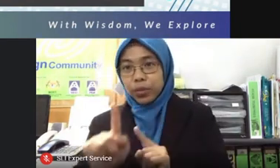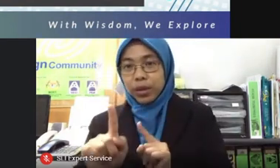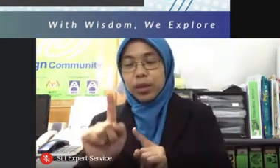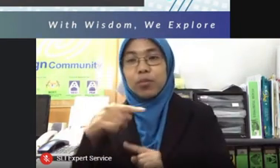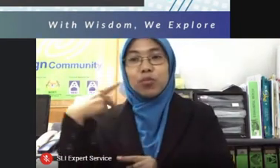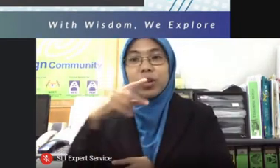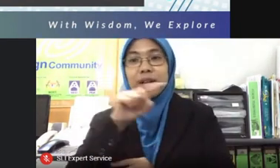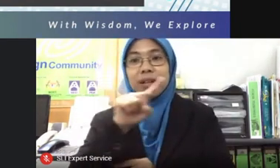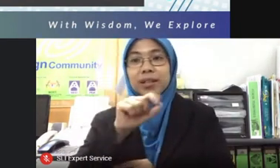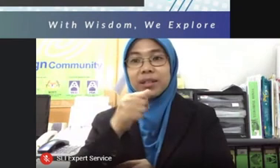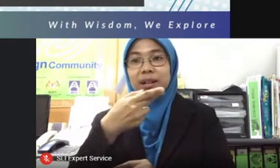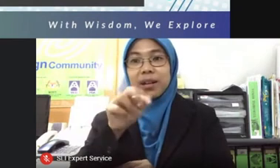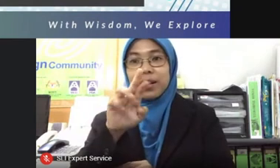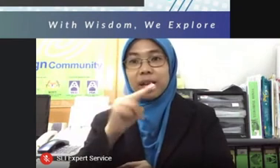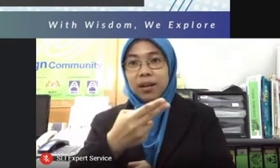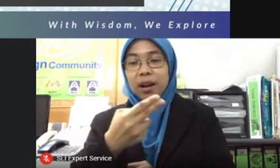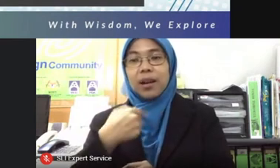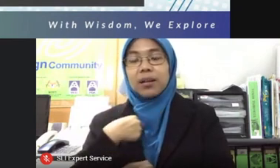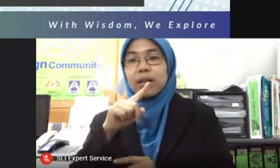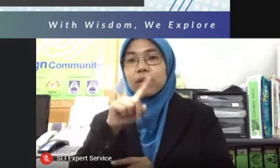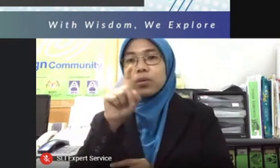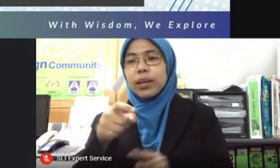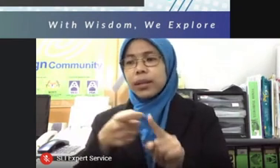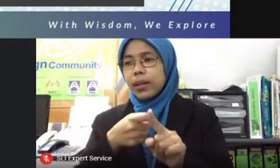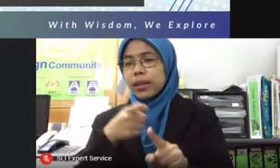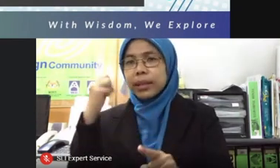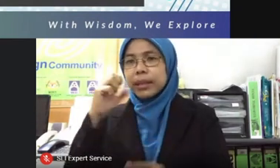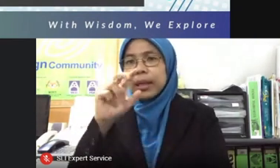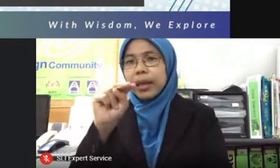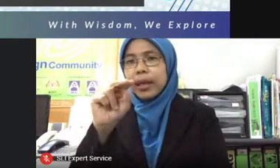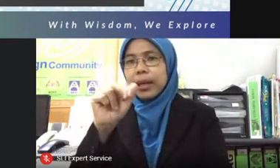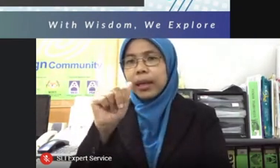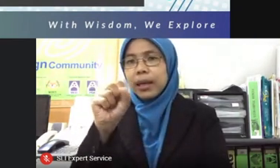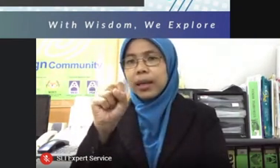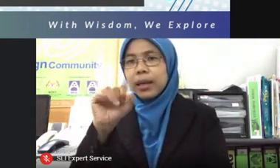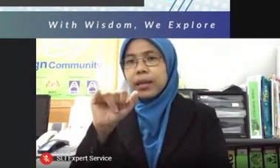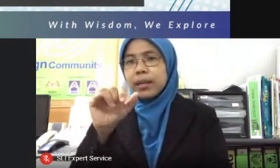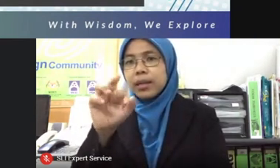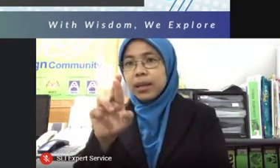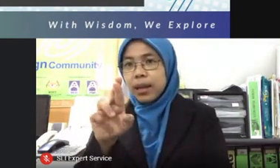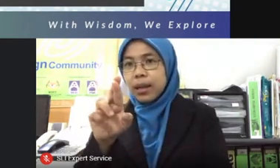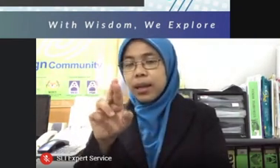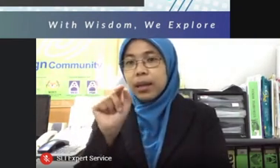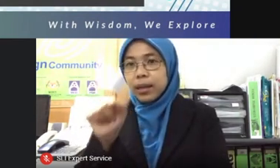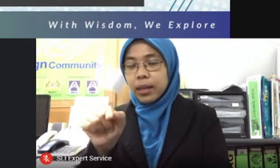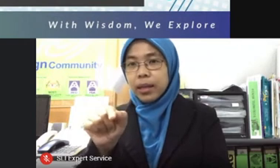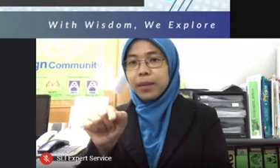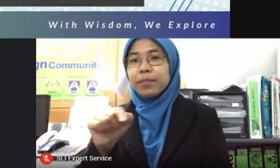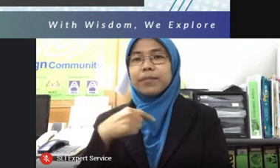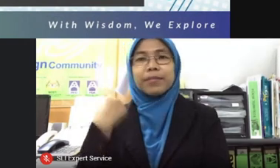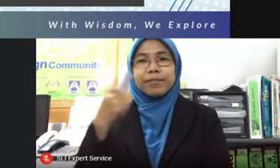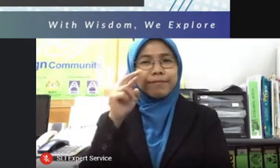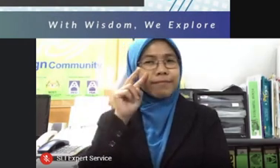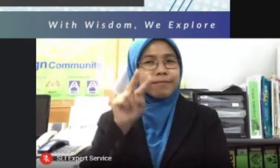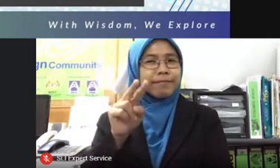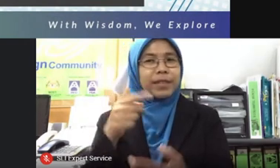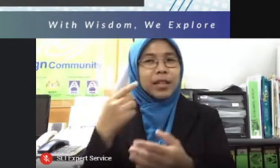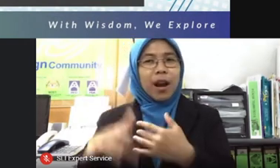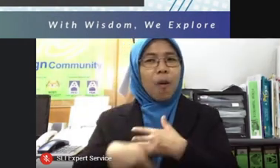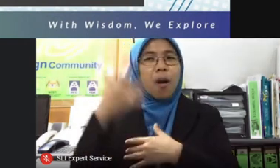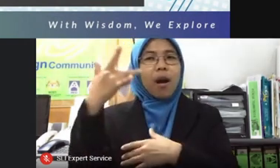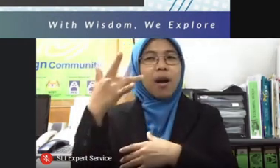Zahara. Ada soalan daripada Encik Nasir. Ini kita punya penonton setia ya, Puan Nana daripada